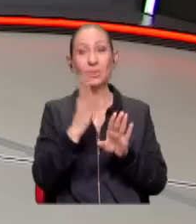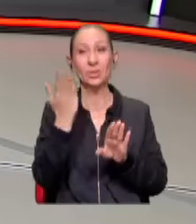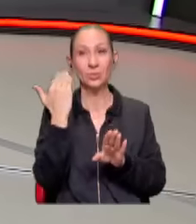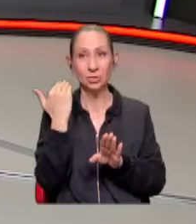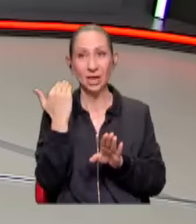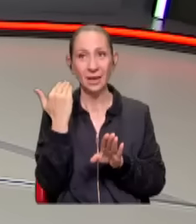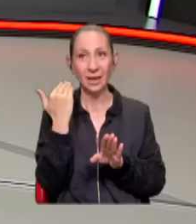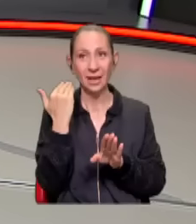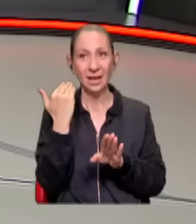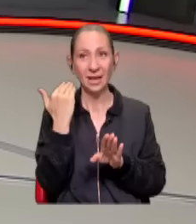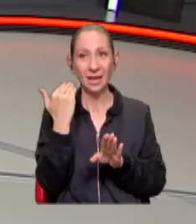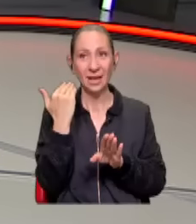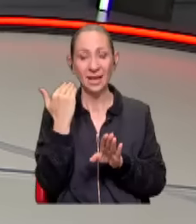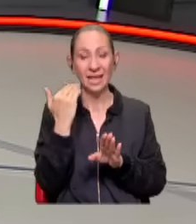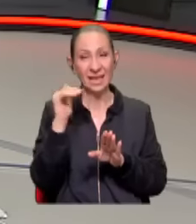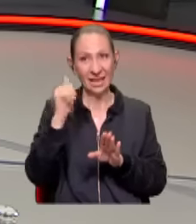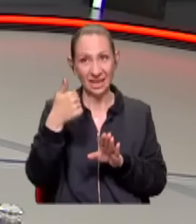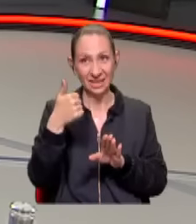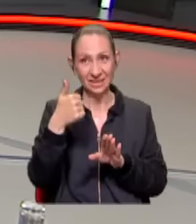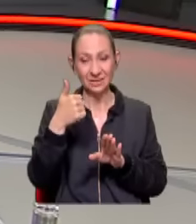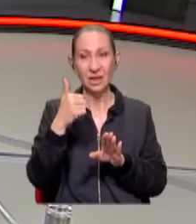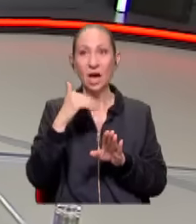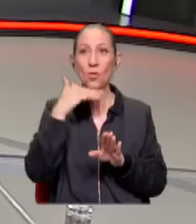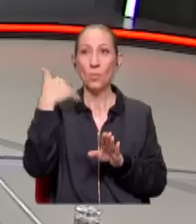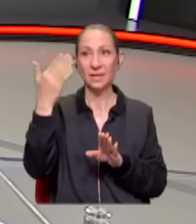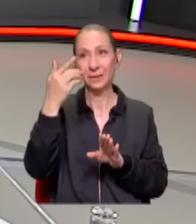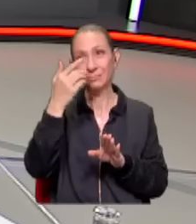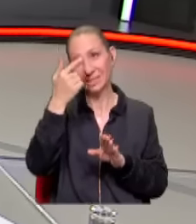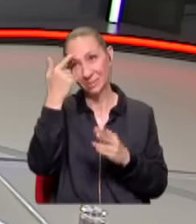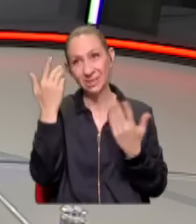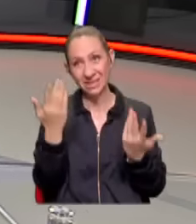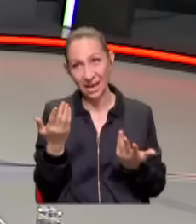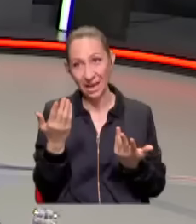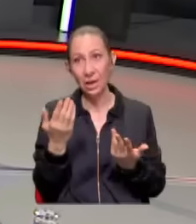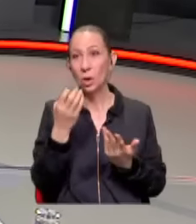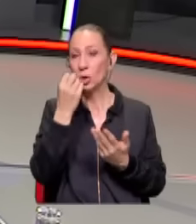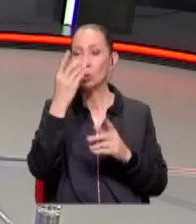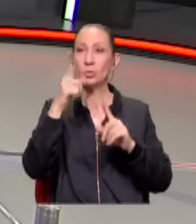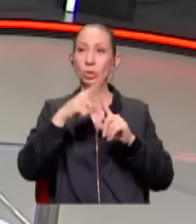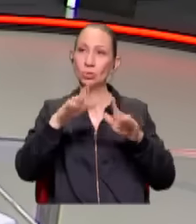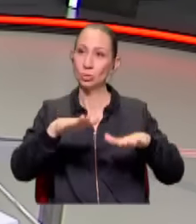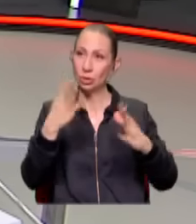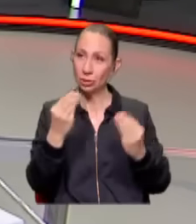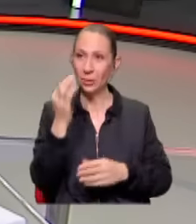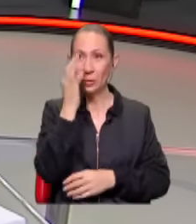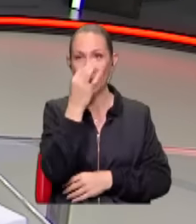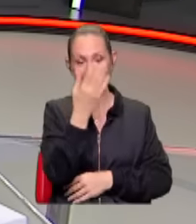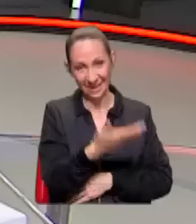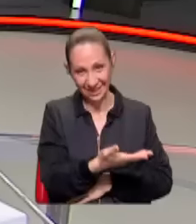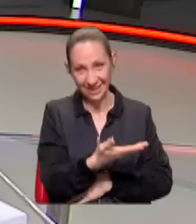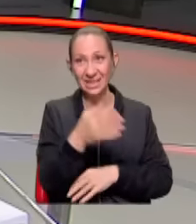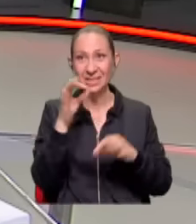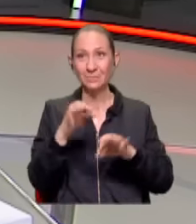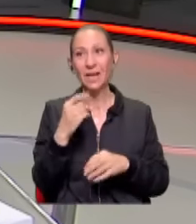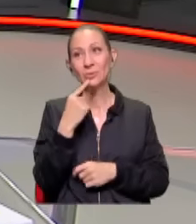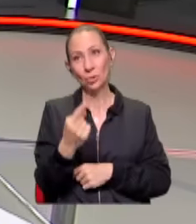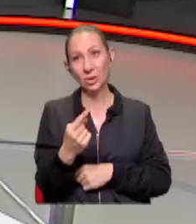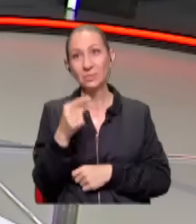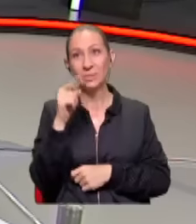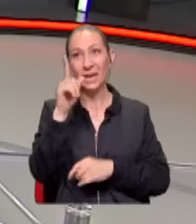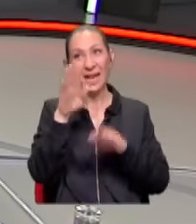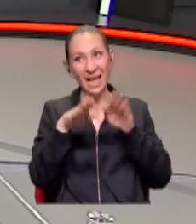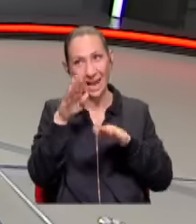önce yarın yurt dışındayım kısmetse. Gülbin Tosun burada olacak. Kolaylıklar dilerim. Şimdiden söyleyeyim.